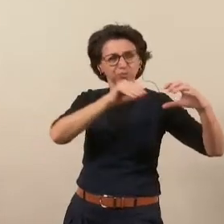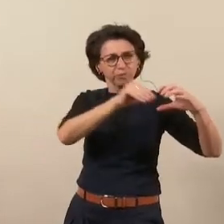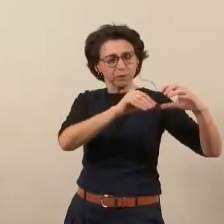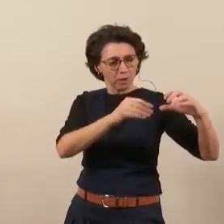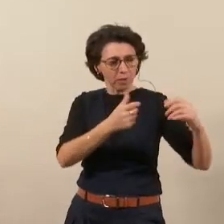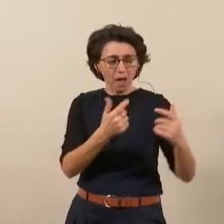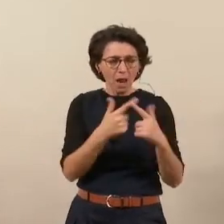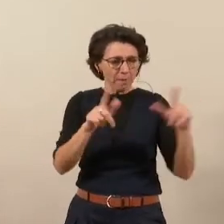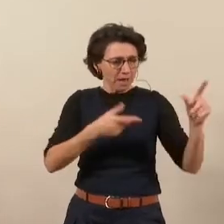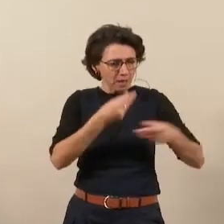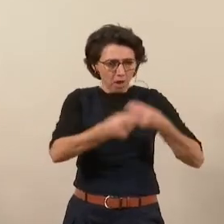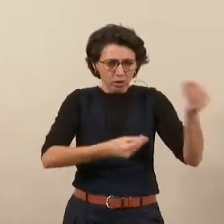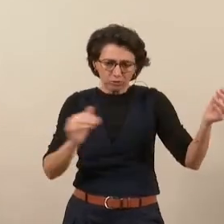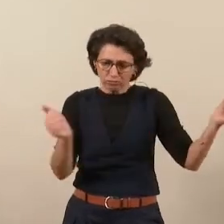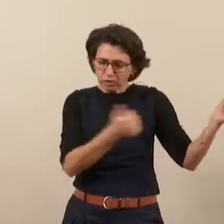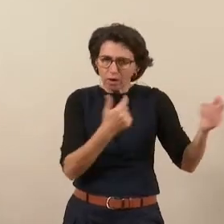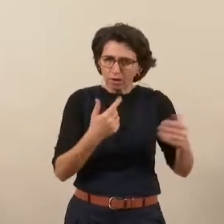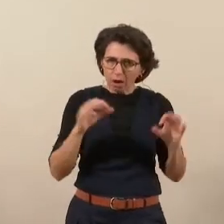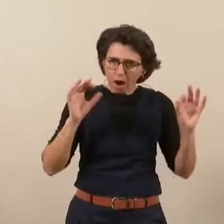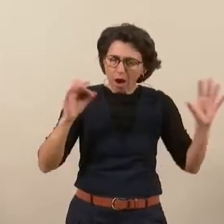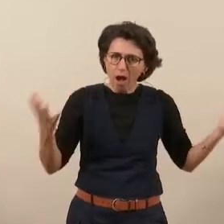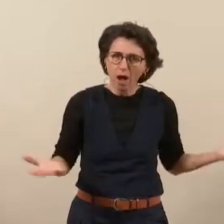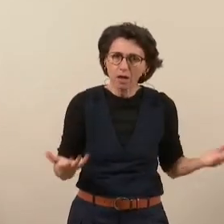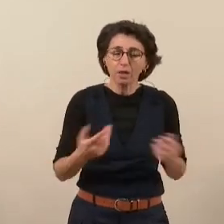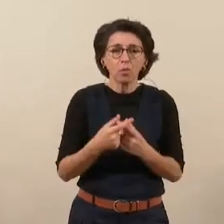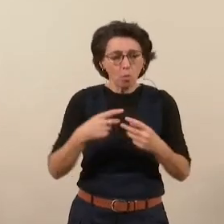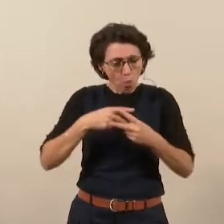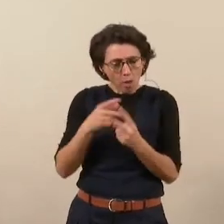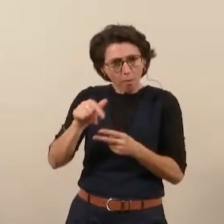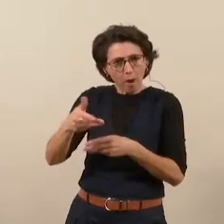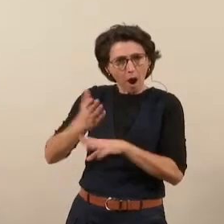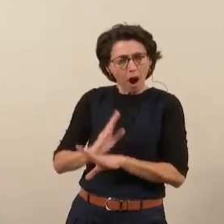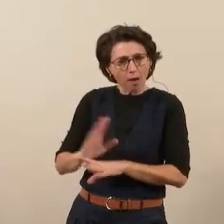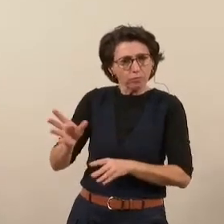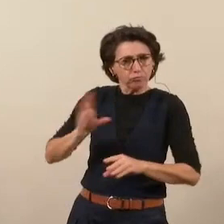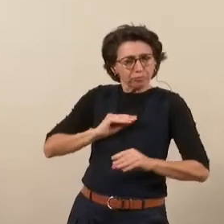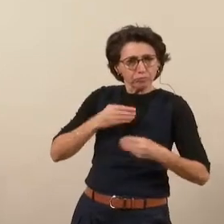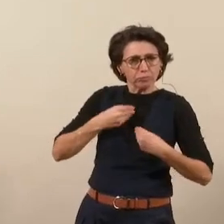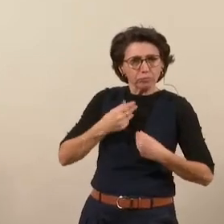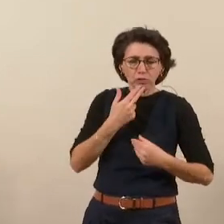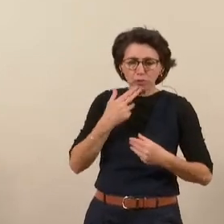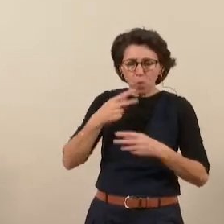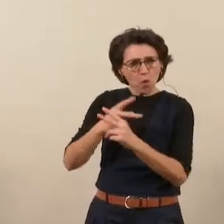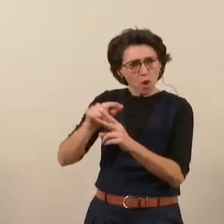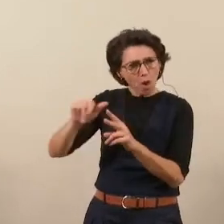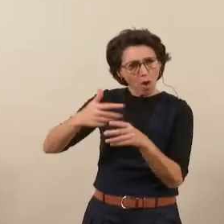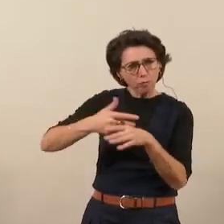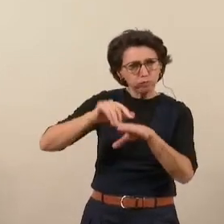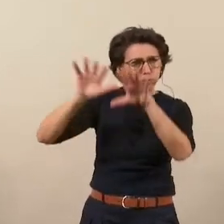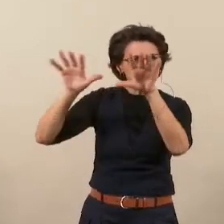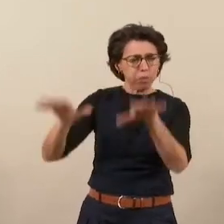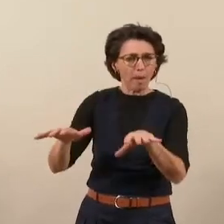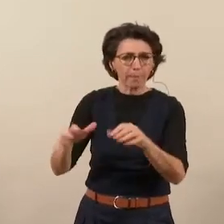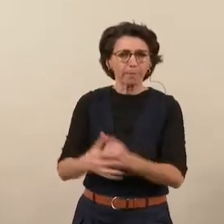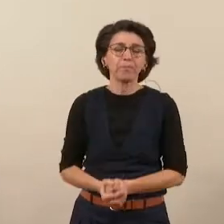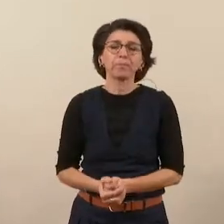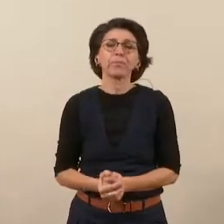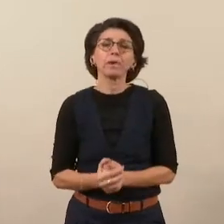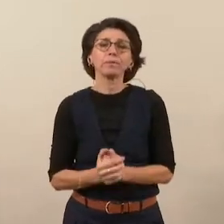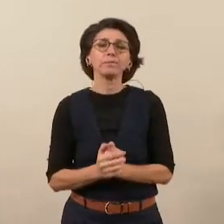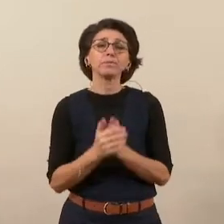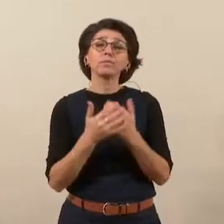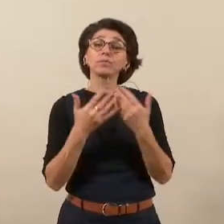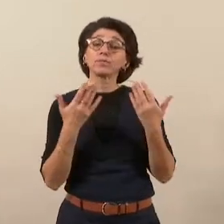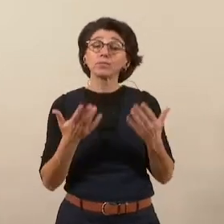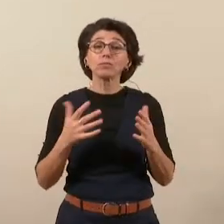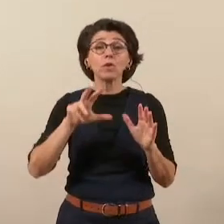construire en toute liberté, avec les outils qui sont à sa disposition, et aujourd'hui il n'en manque pas. Il en résulte que sur